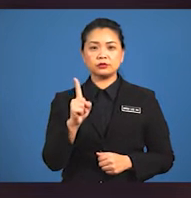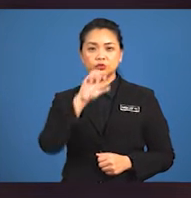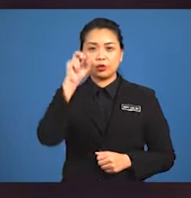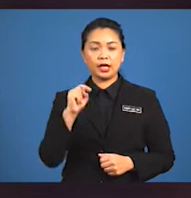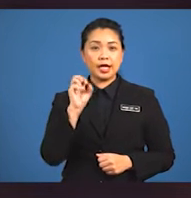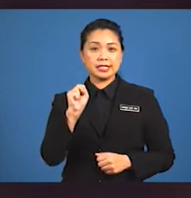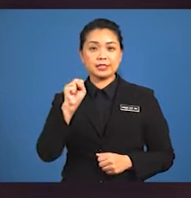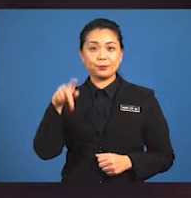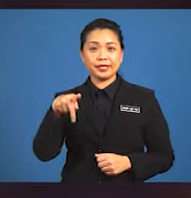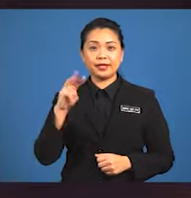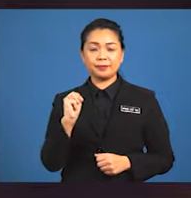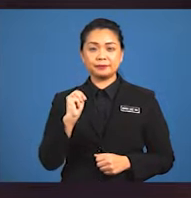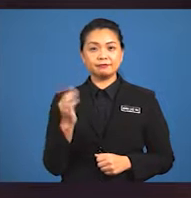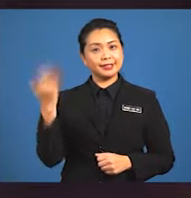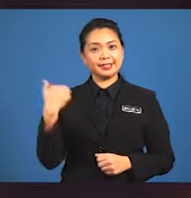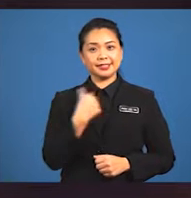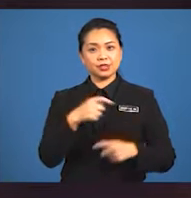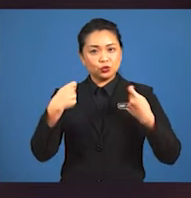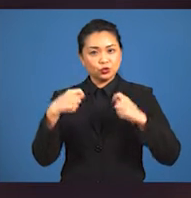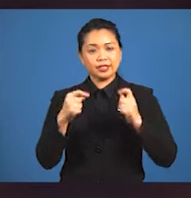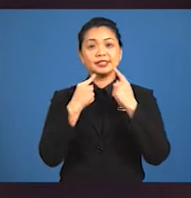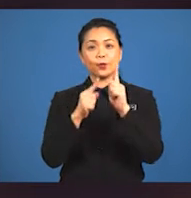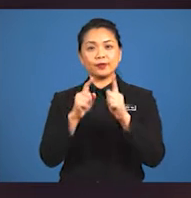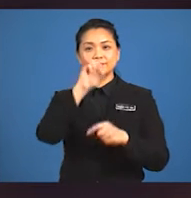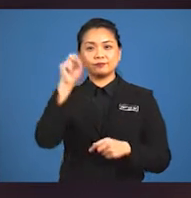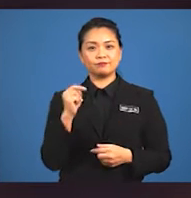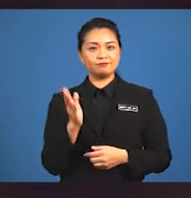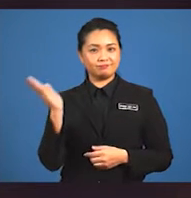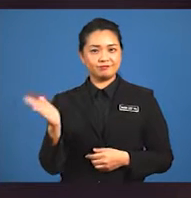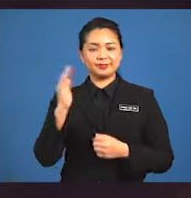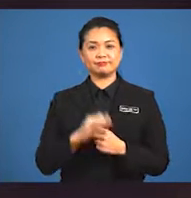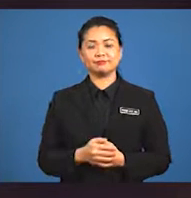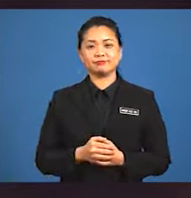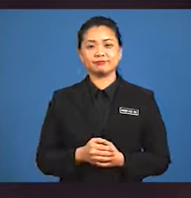soalan SPM. Mari kita cuba jawab soalan ini.